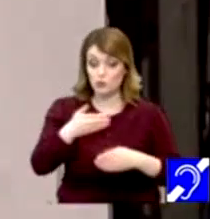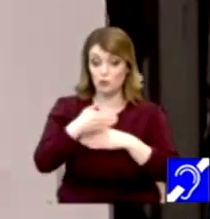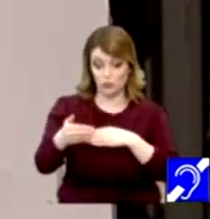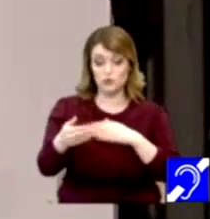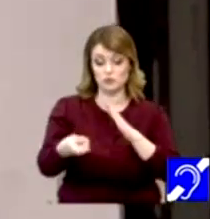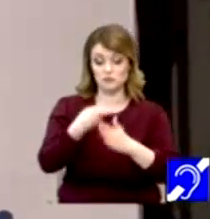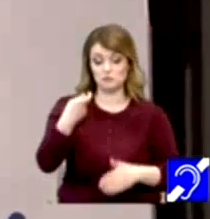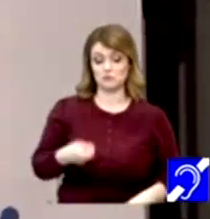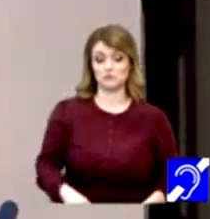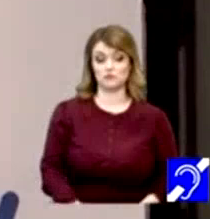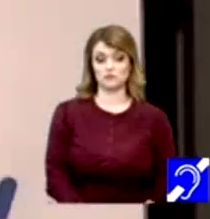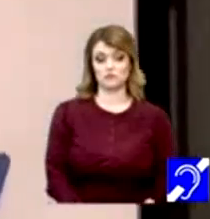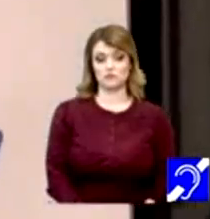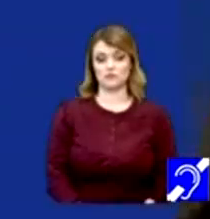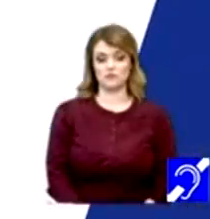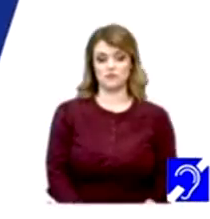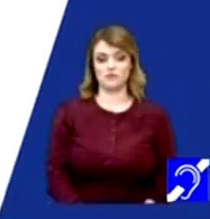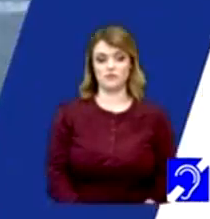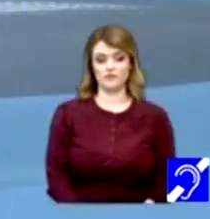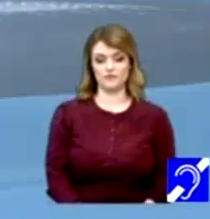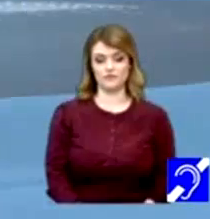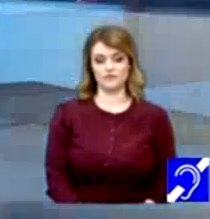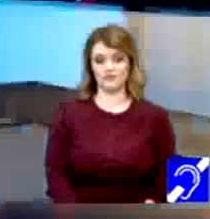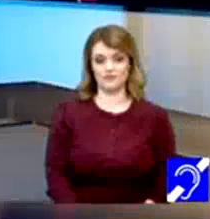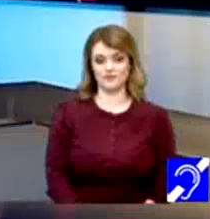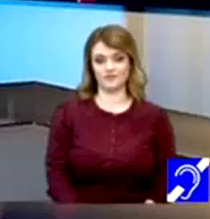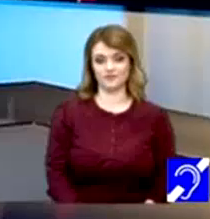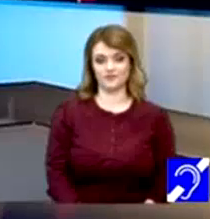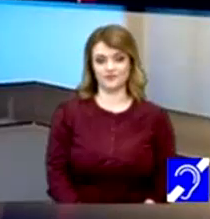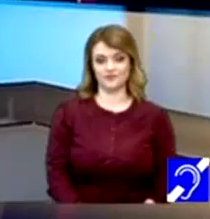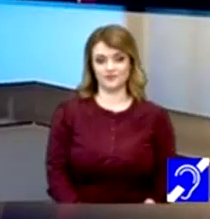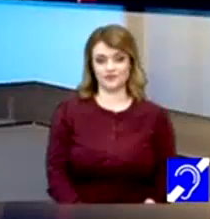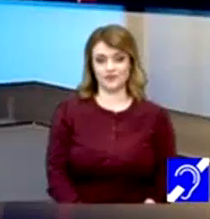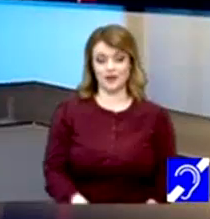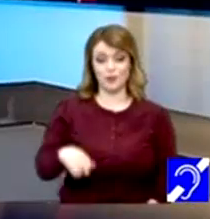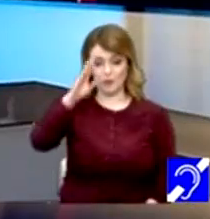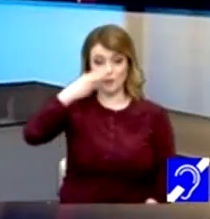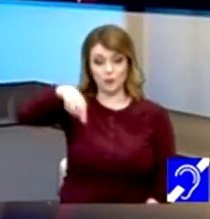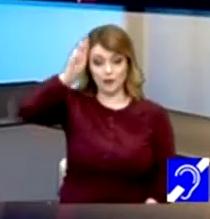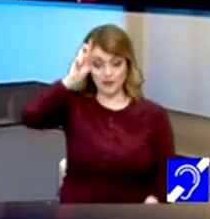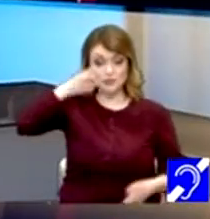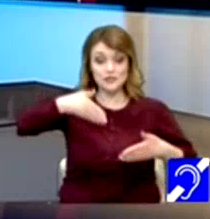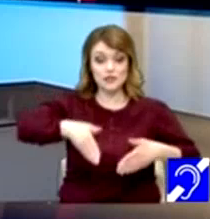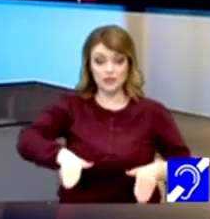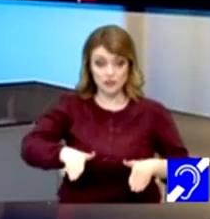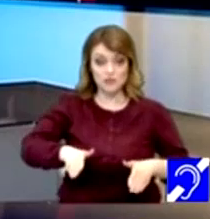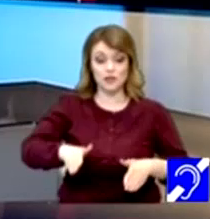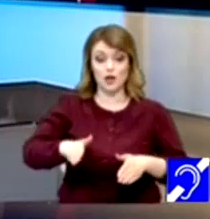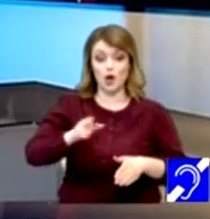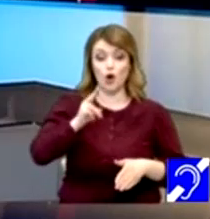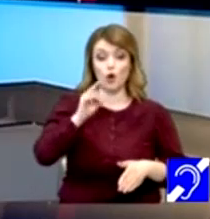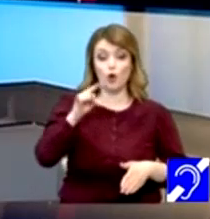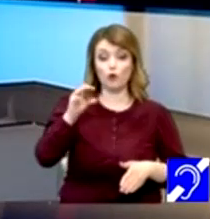câteva momente în telejurnal. Prințul Filip s-a născut pe insula